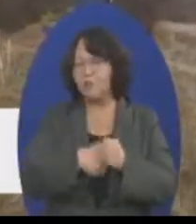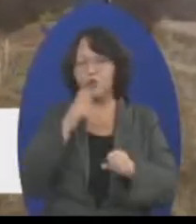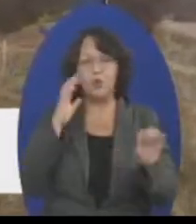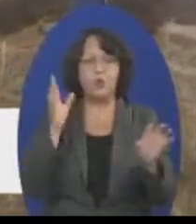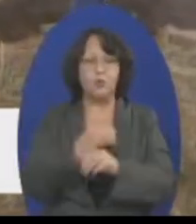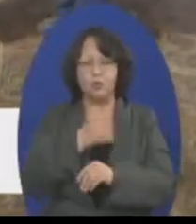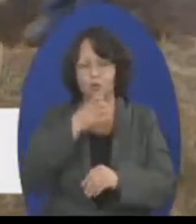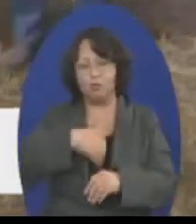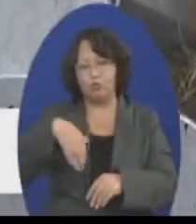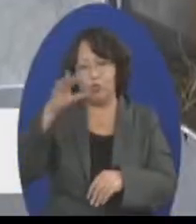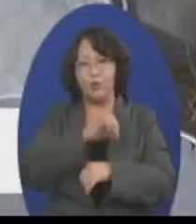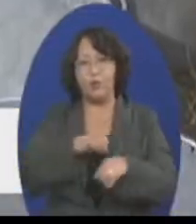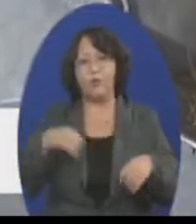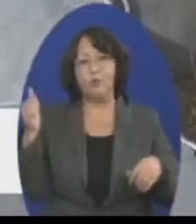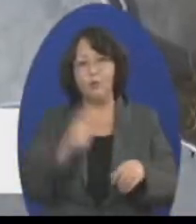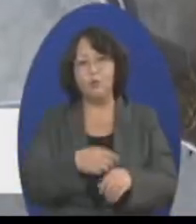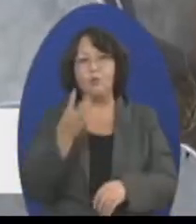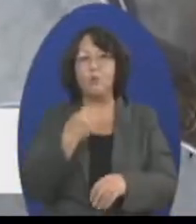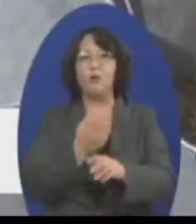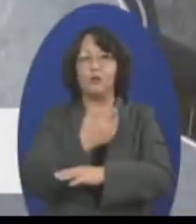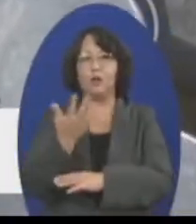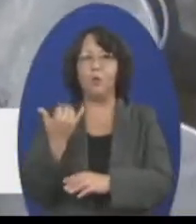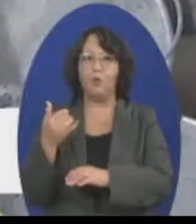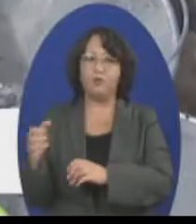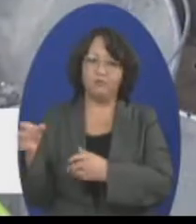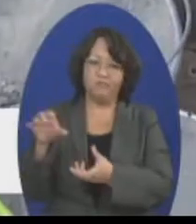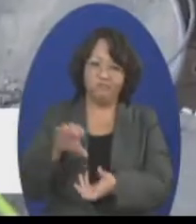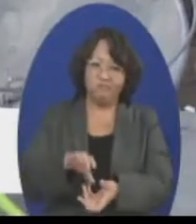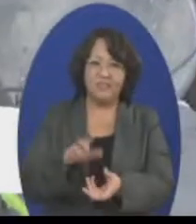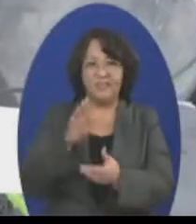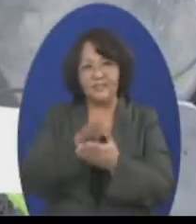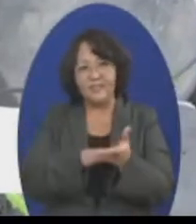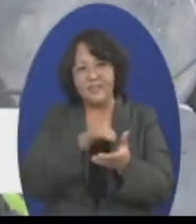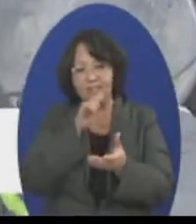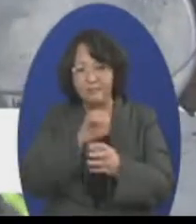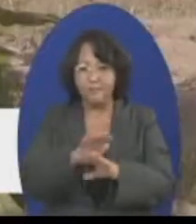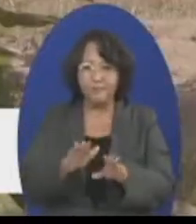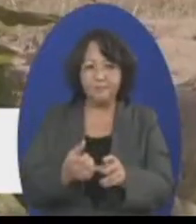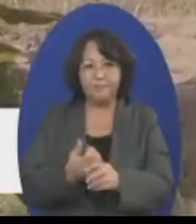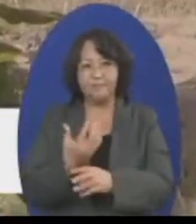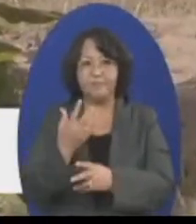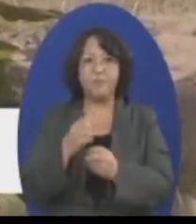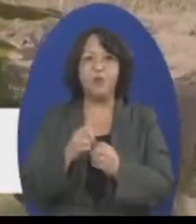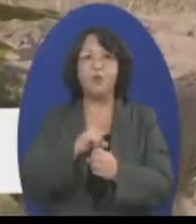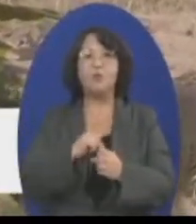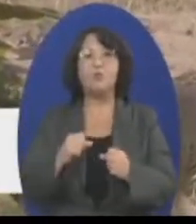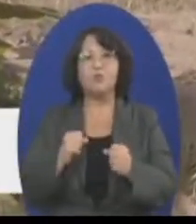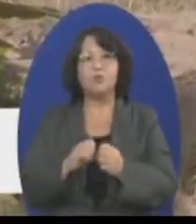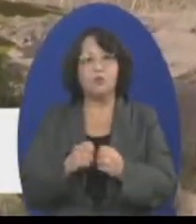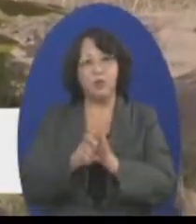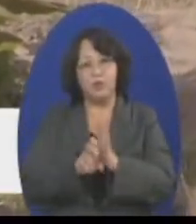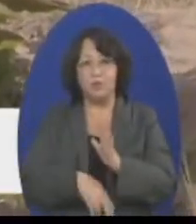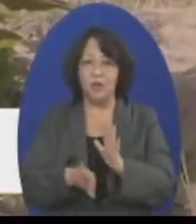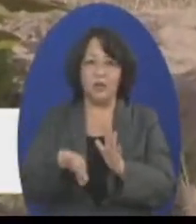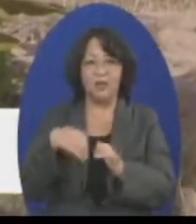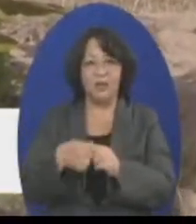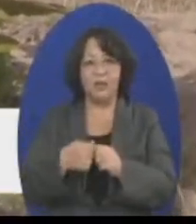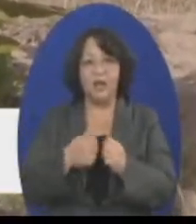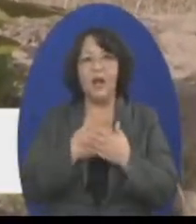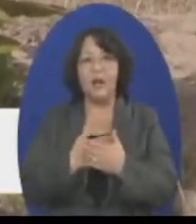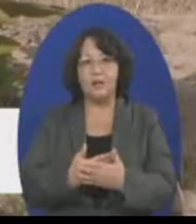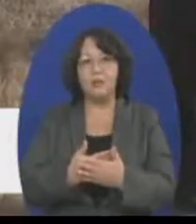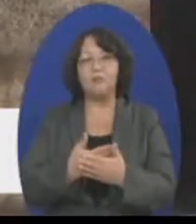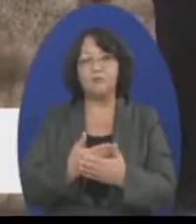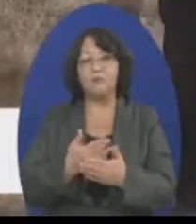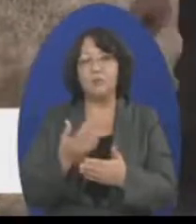турш иргэн бүр мод тарьж ургуулах услах, арчлах ажлыг өөрийн хүчээр гүйцэтгэх боломжгүй тохиолдолд зардлыг хандивлэн